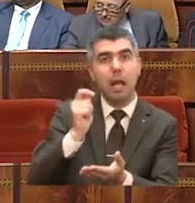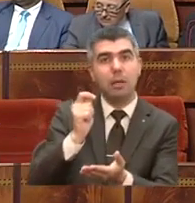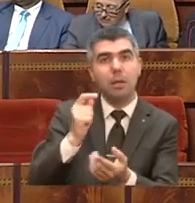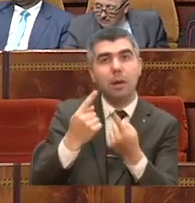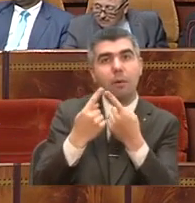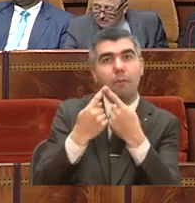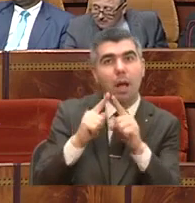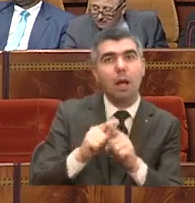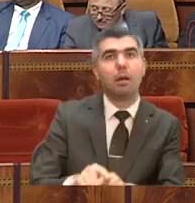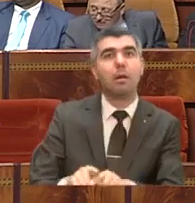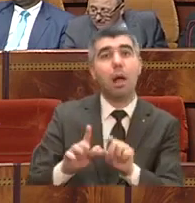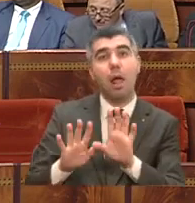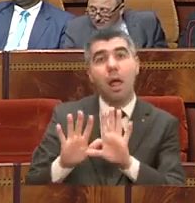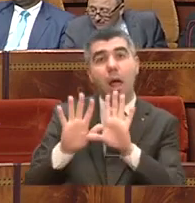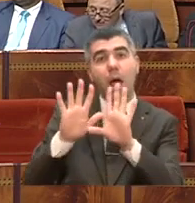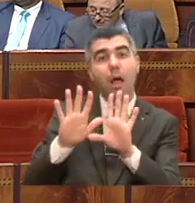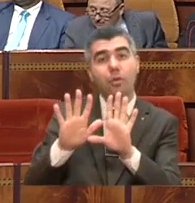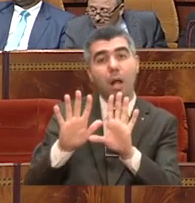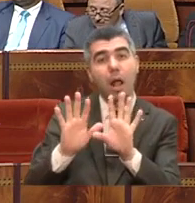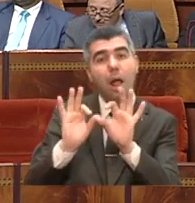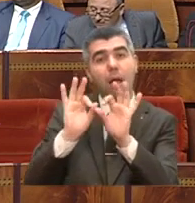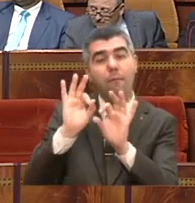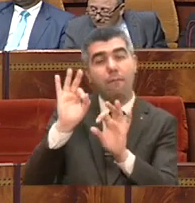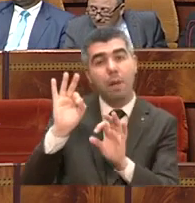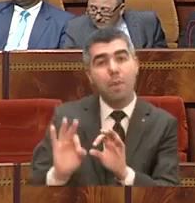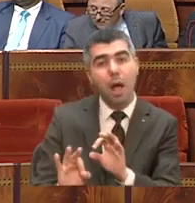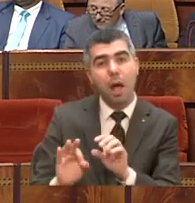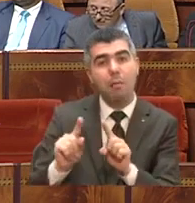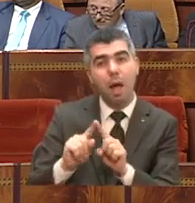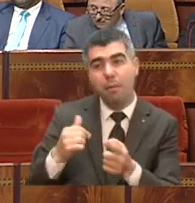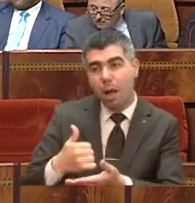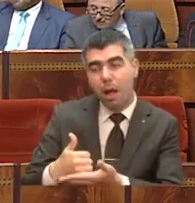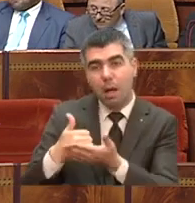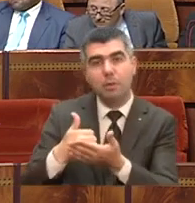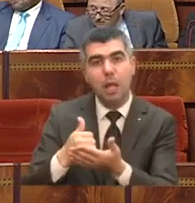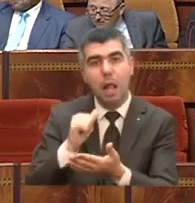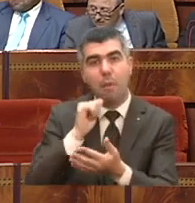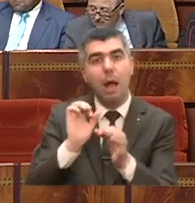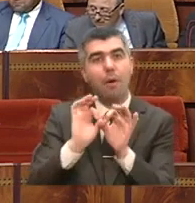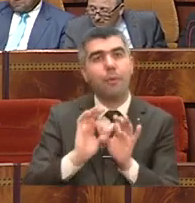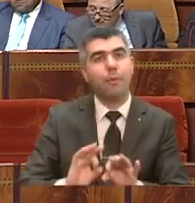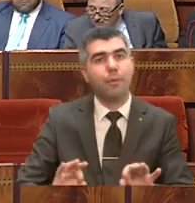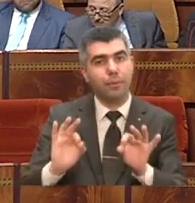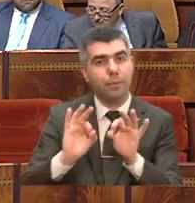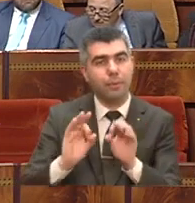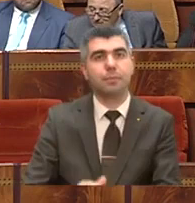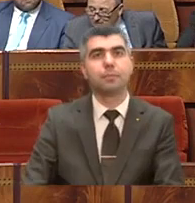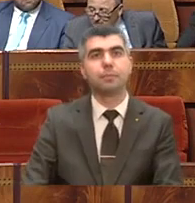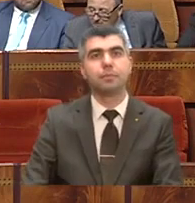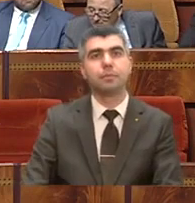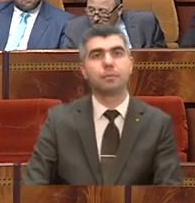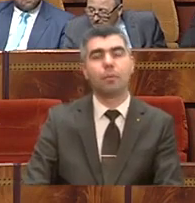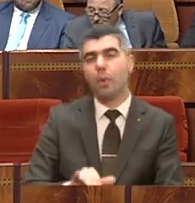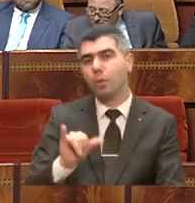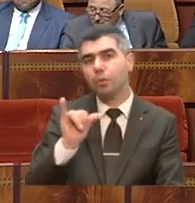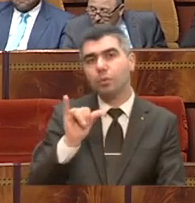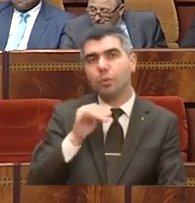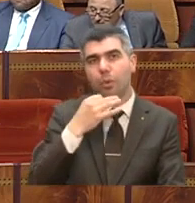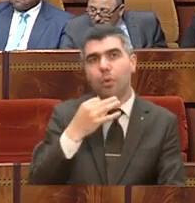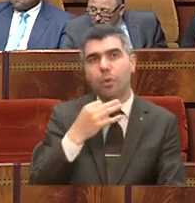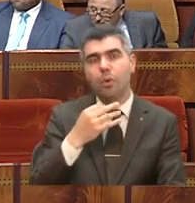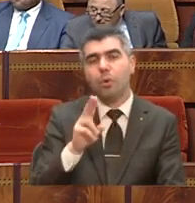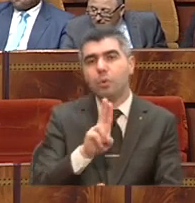فيه حتى 10% من الماء الصالح للشرب. السيد الوزير المحترم، حنا نهار تولينا مسؤولية على هذا الإقليم، وحنا